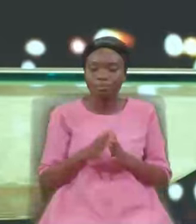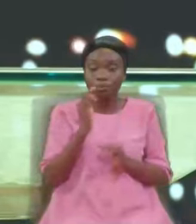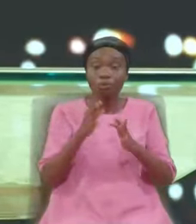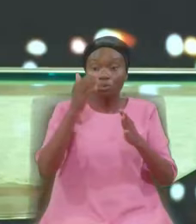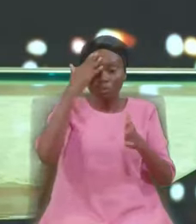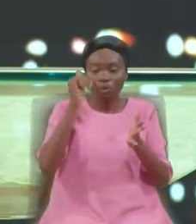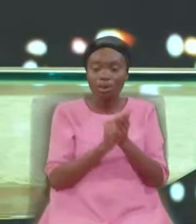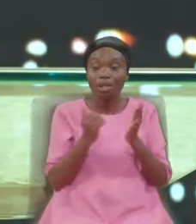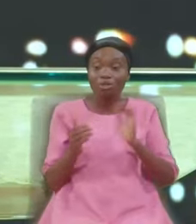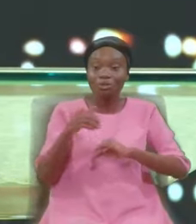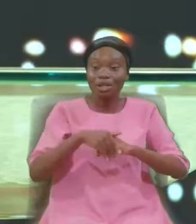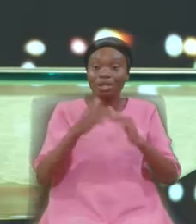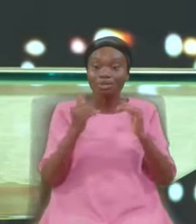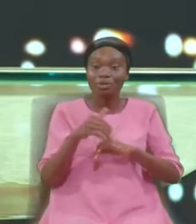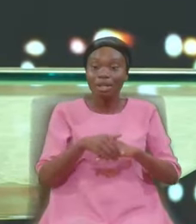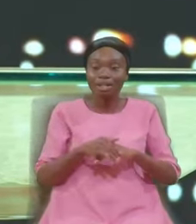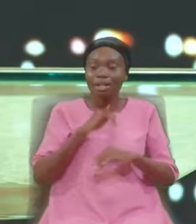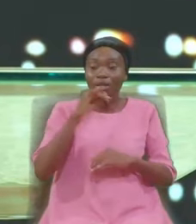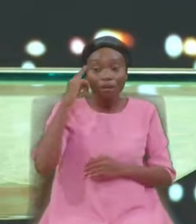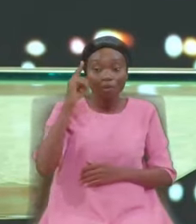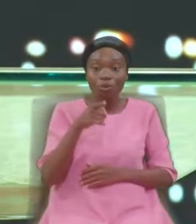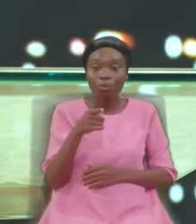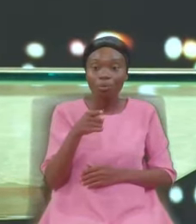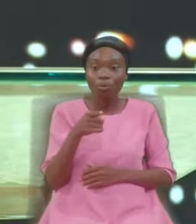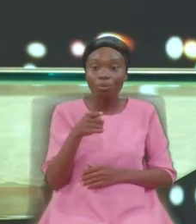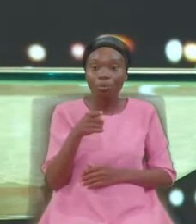savez que ce soir, c'est ce soir pour vous, c'est pour vous.